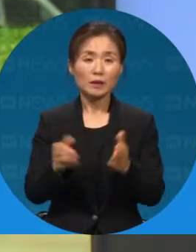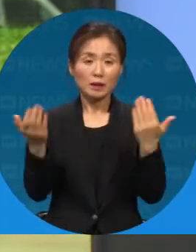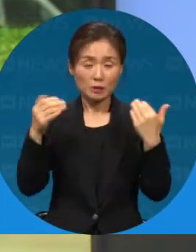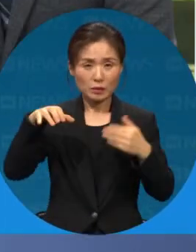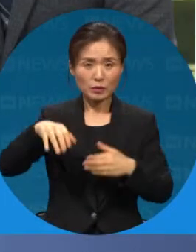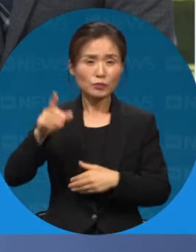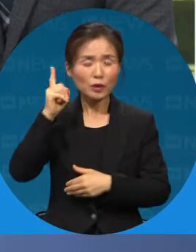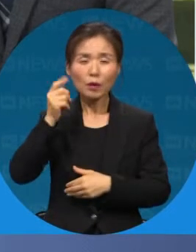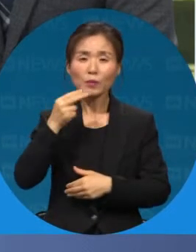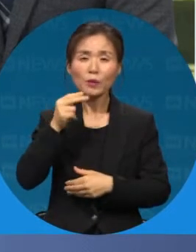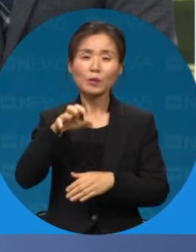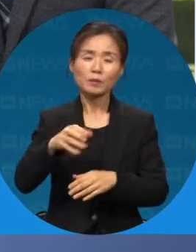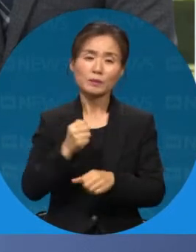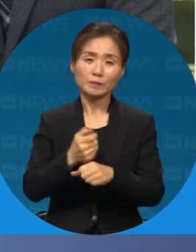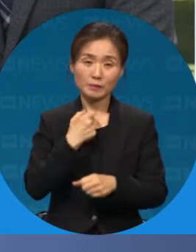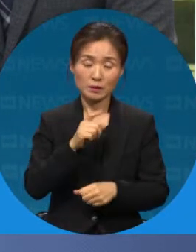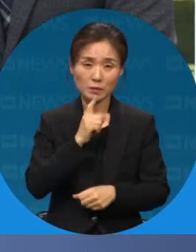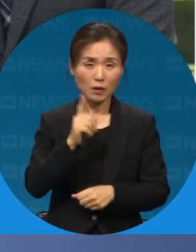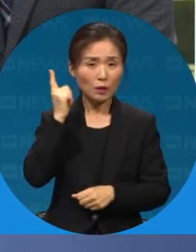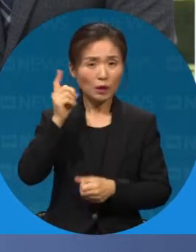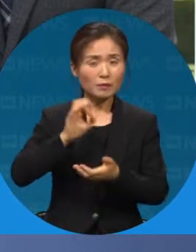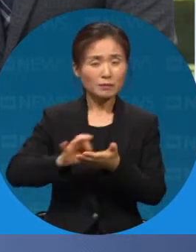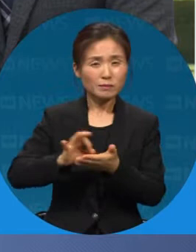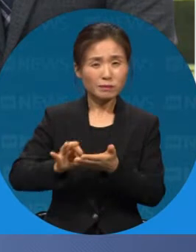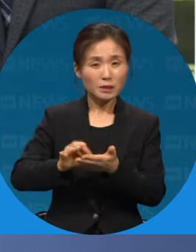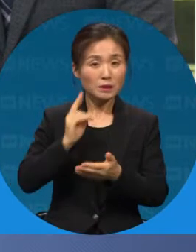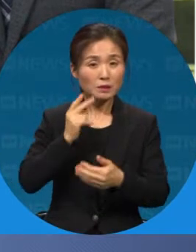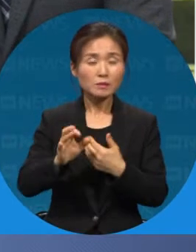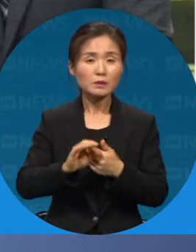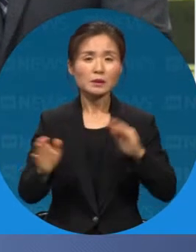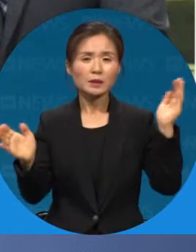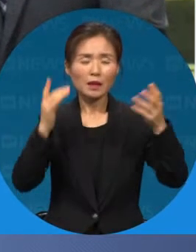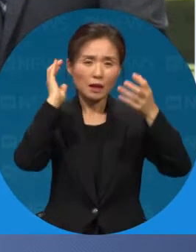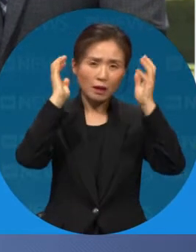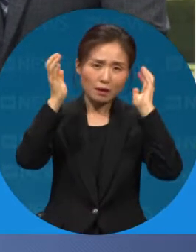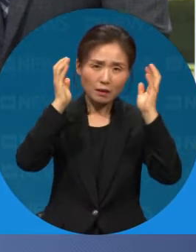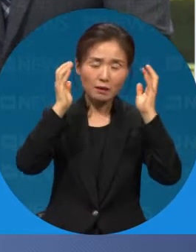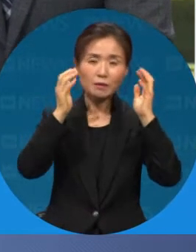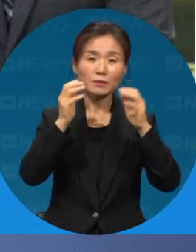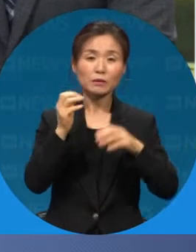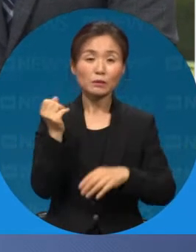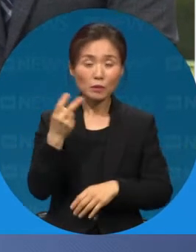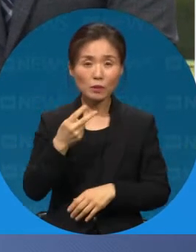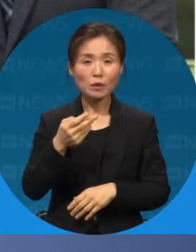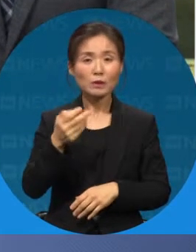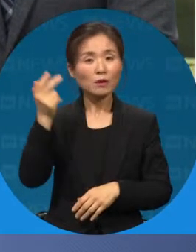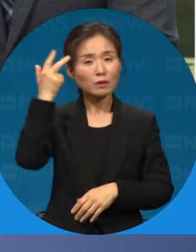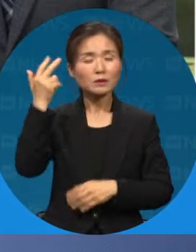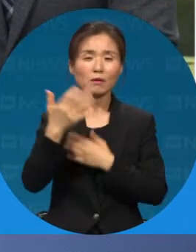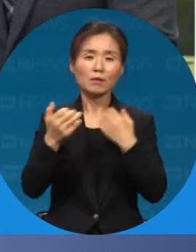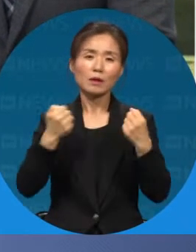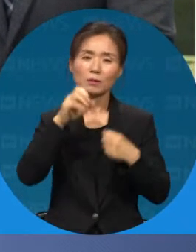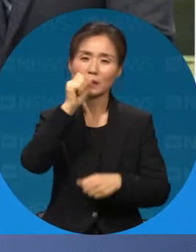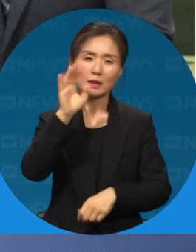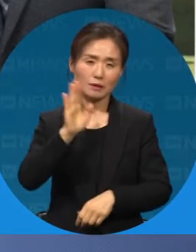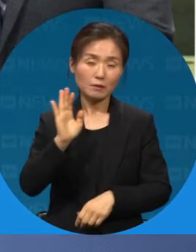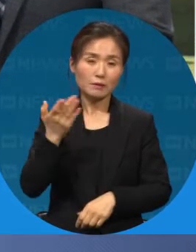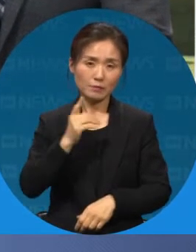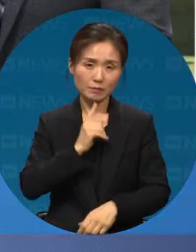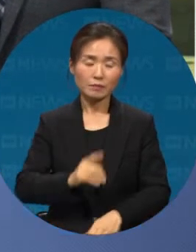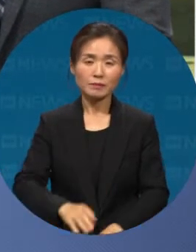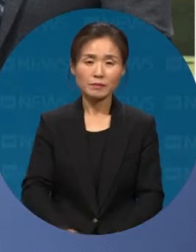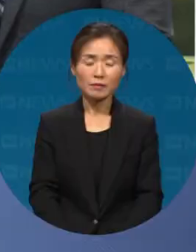싶다고 밝혔습니다 휴대전화를 많이 사용하면 학생들이 산만해 질 뿐만 아니라 정신 건강도 따 빠지는 겁니다